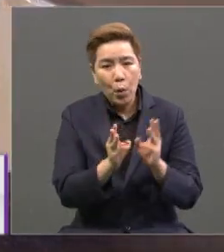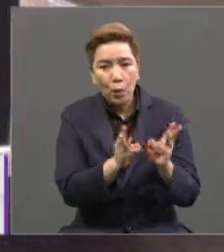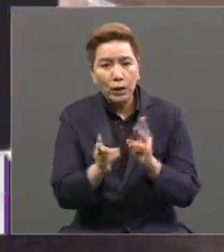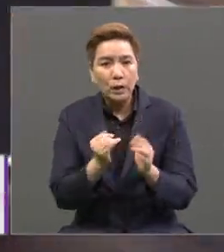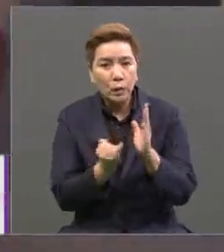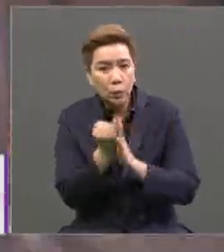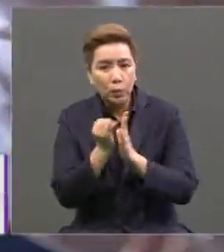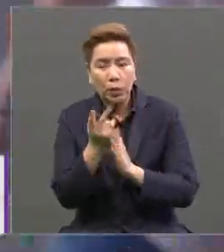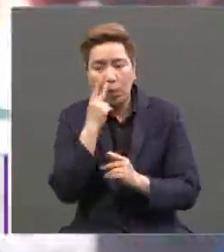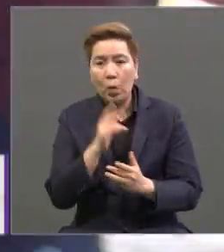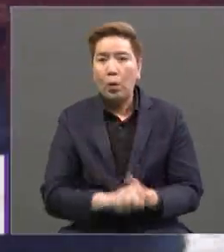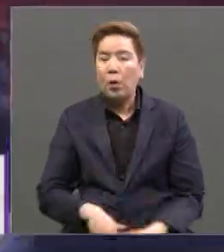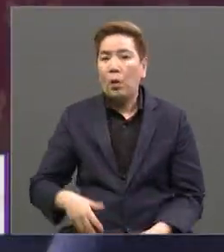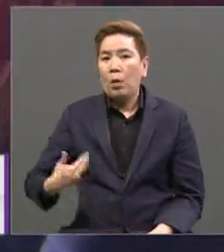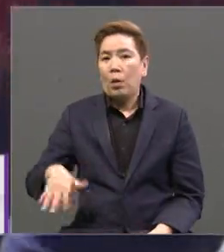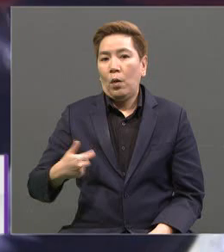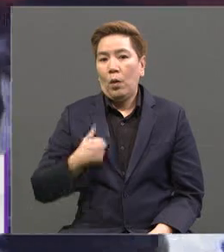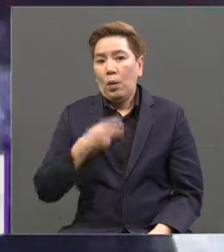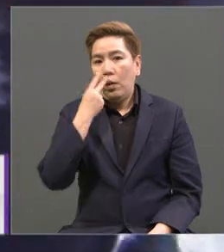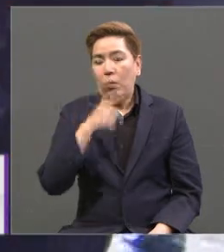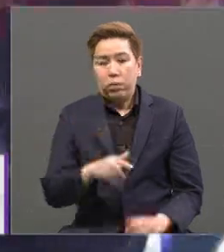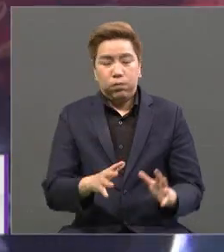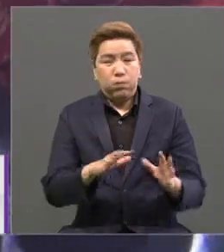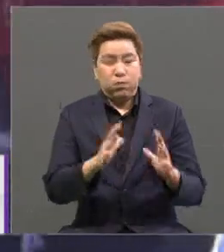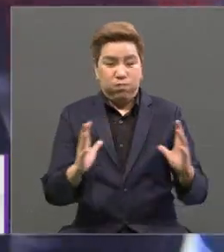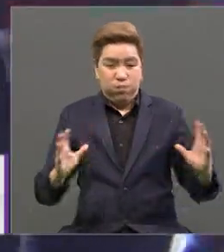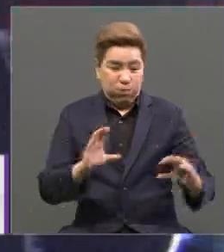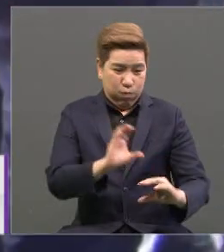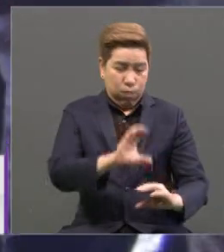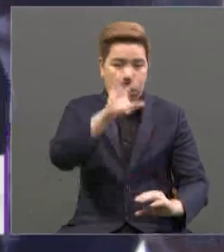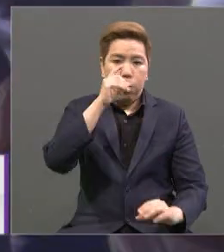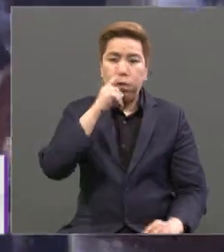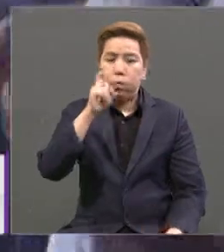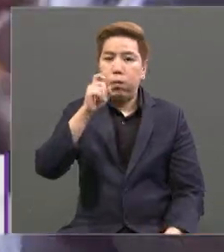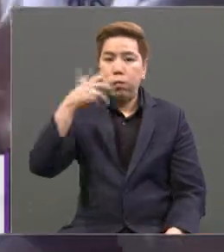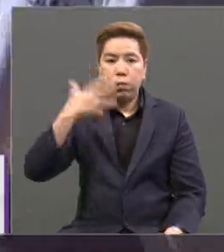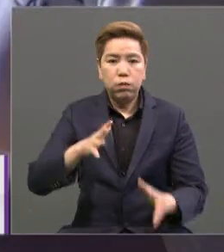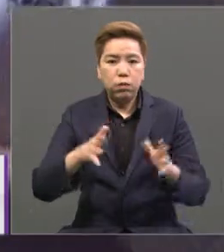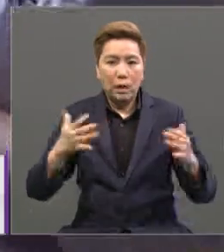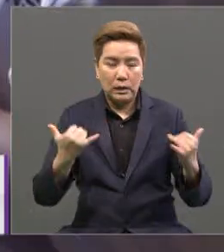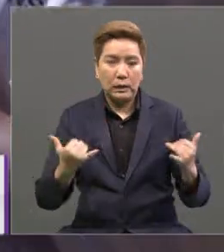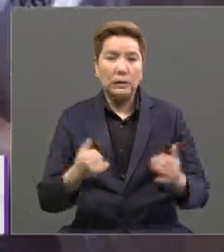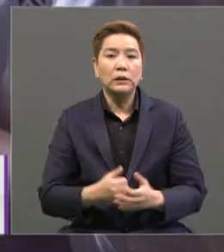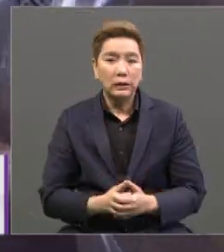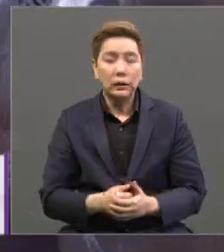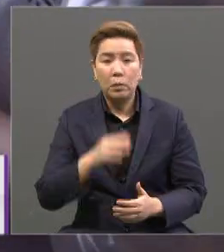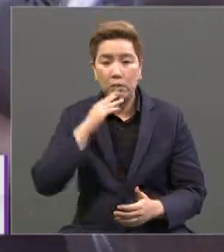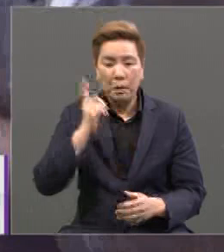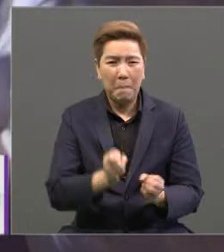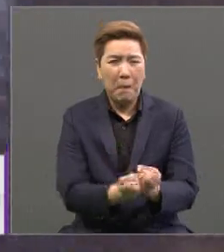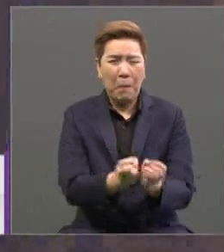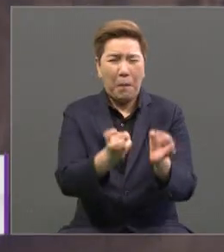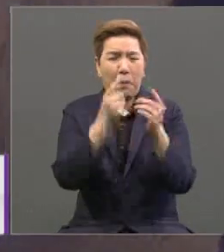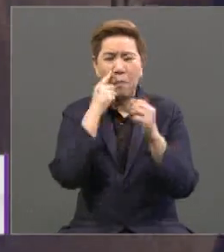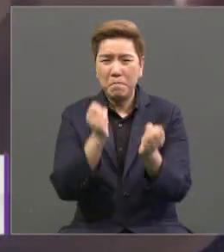จัดเก็บกันยังไงโอ้เห็นอย่างนี้แล้วก็เลยนึกสภาพตามนะในพื้นที่ที่เกิดเหตุมันคงต้องเป็นลักษณะคล้ายๆแบบนี ้ พอเวลาที่เกิดเหตุ